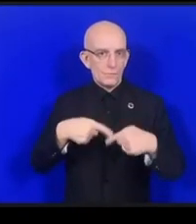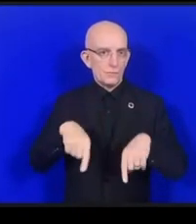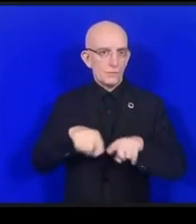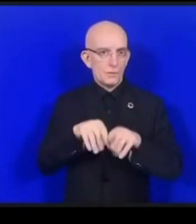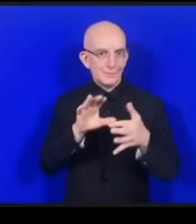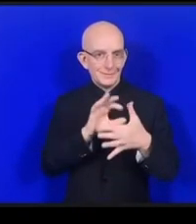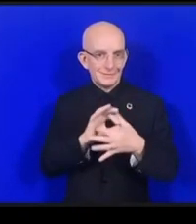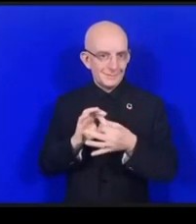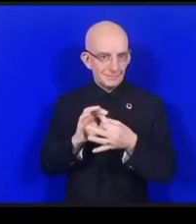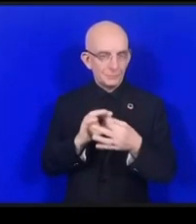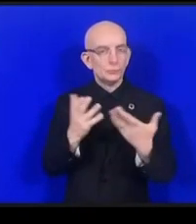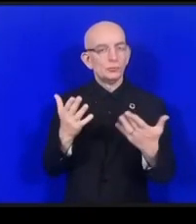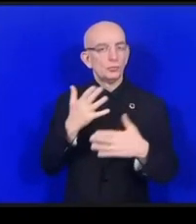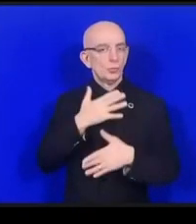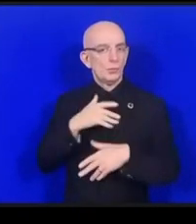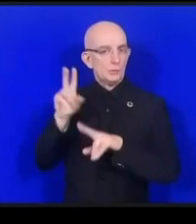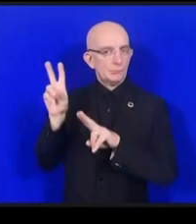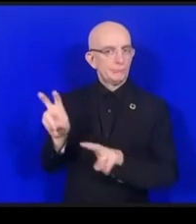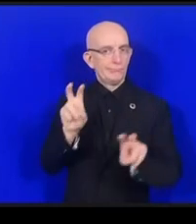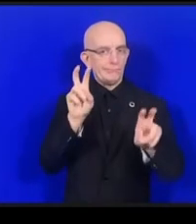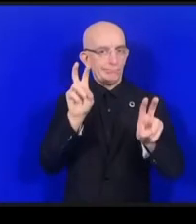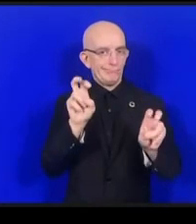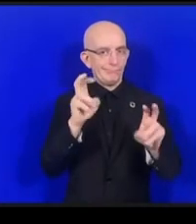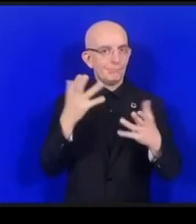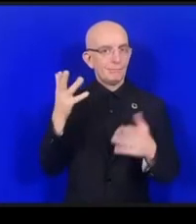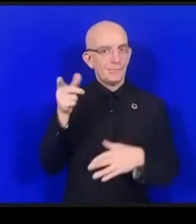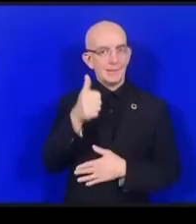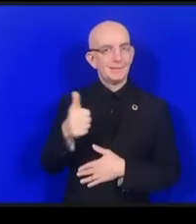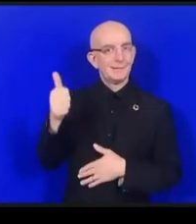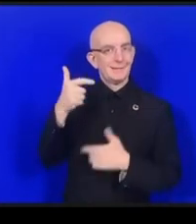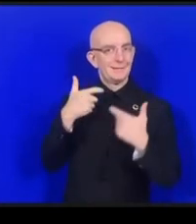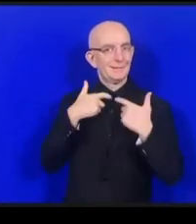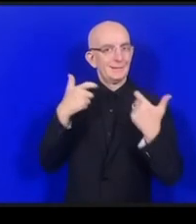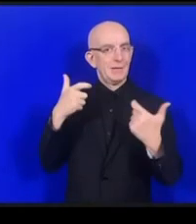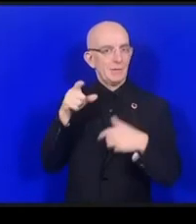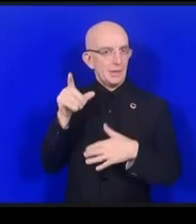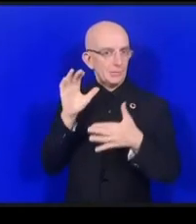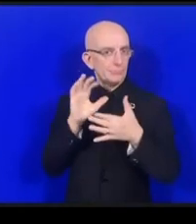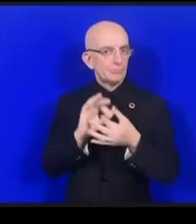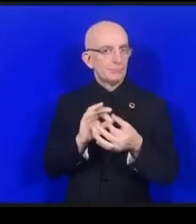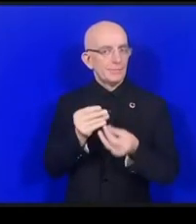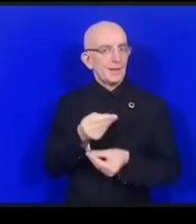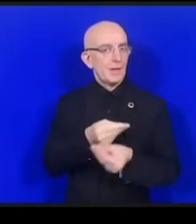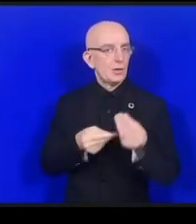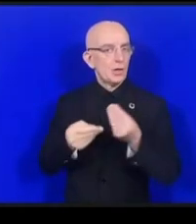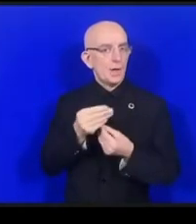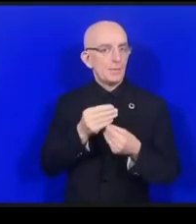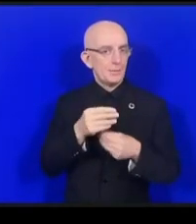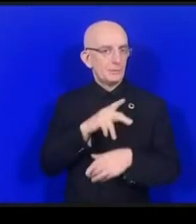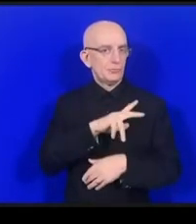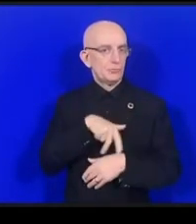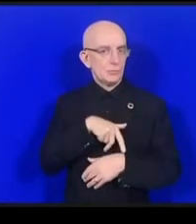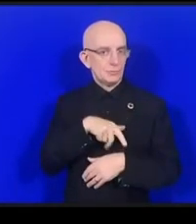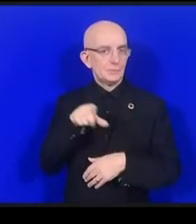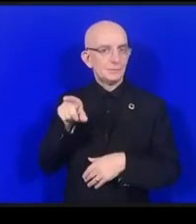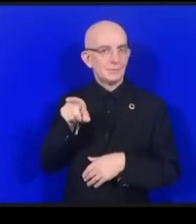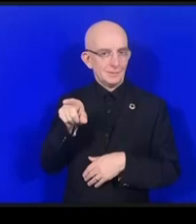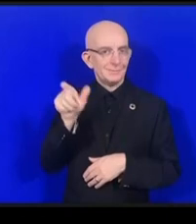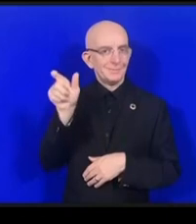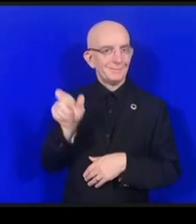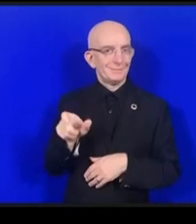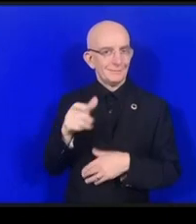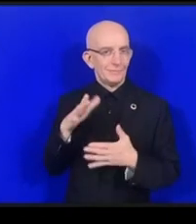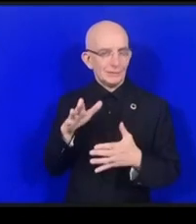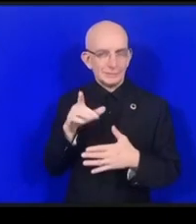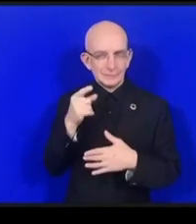господина нху Али заместителя Агент секретаря по экономическим социальным вопросам О чём он говорил в